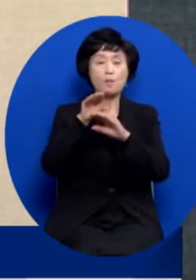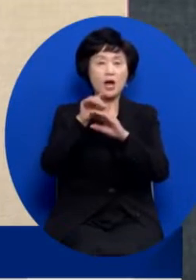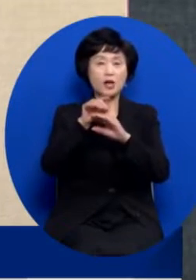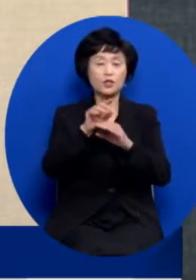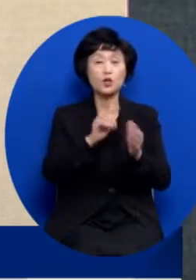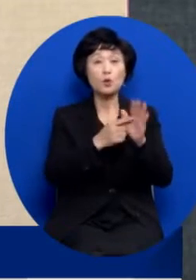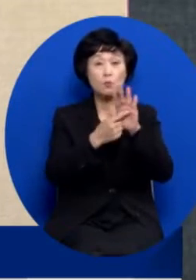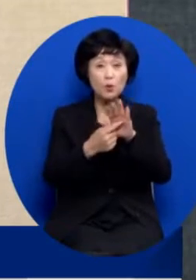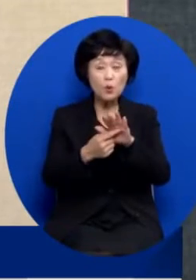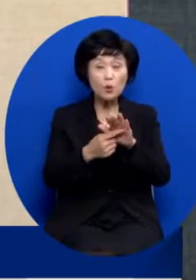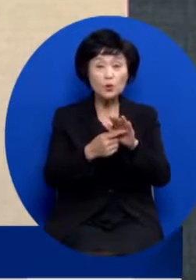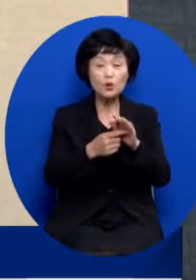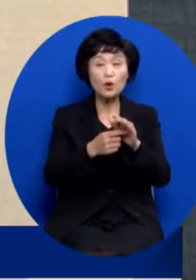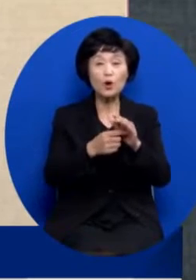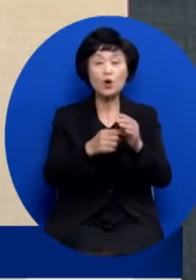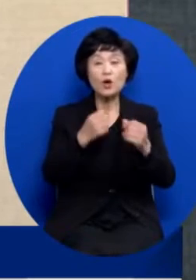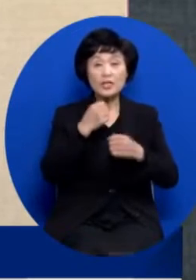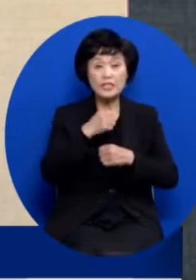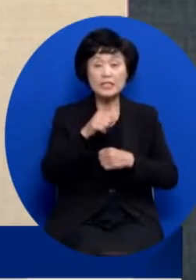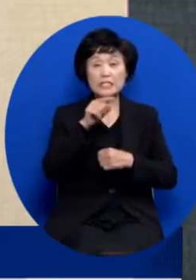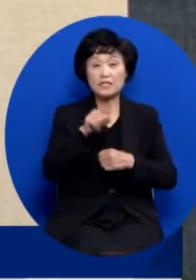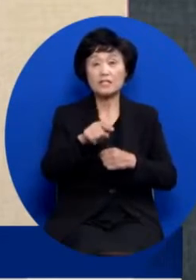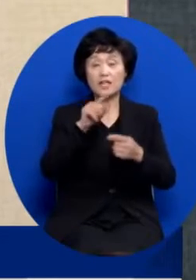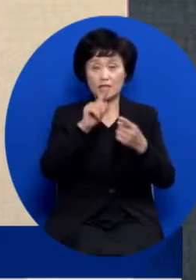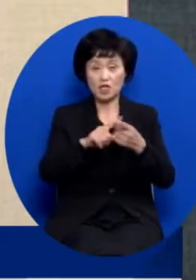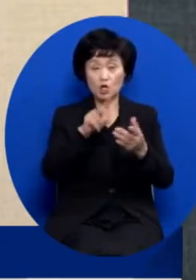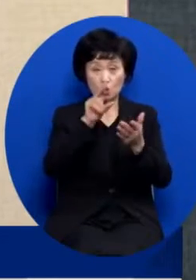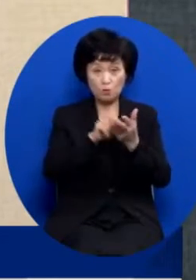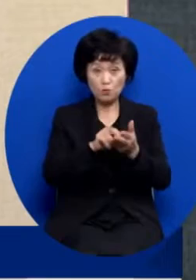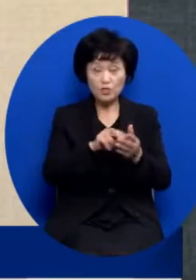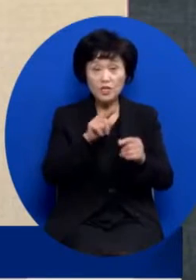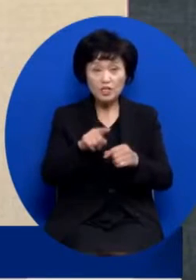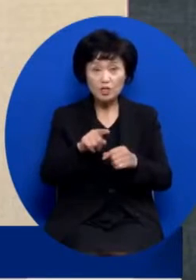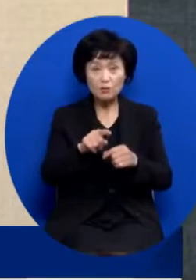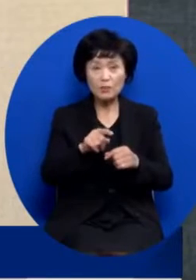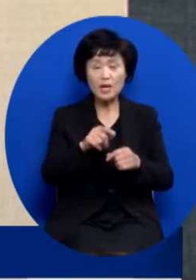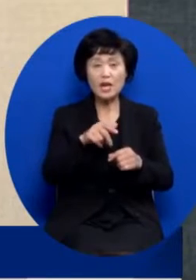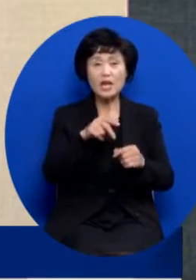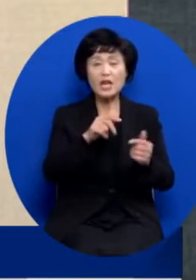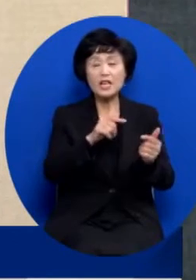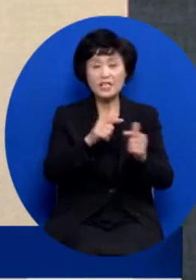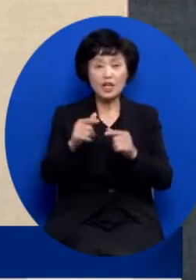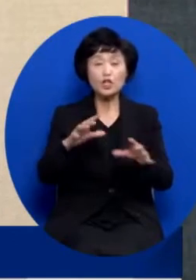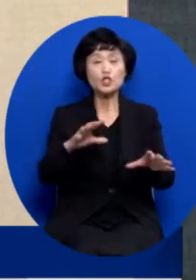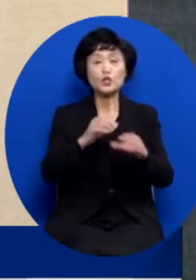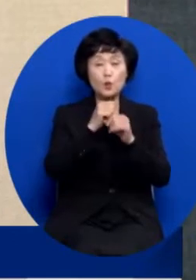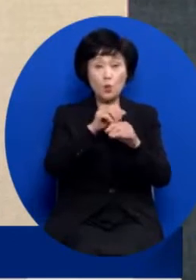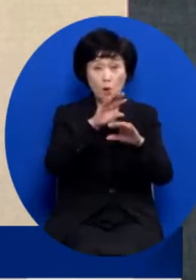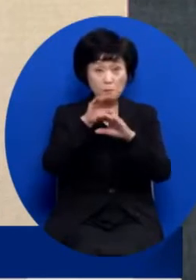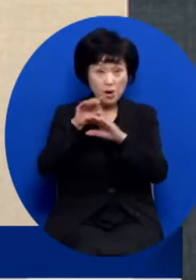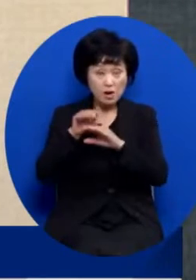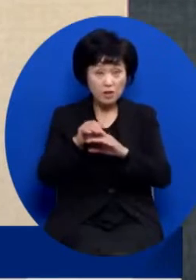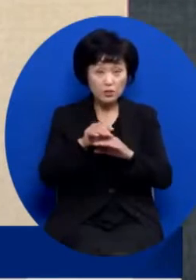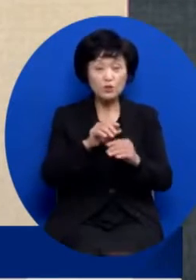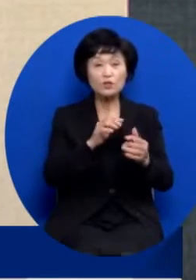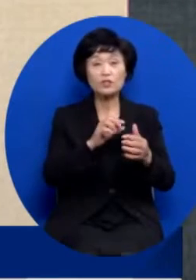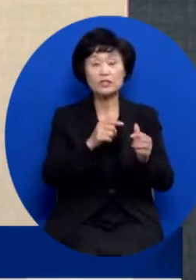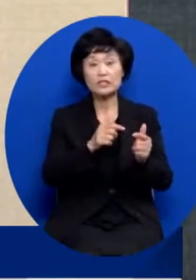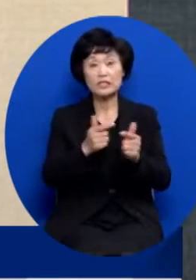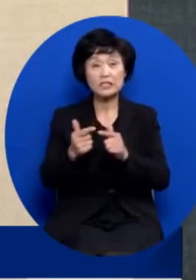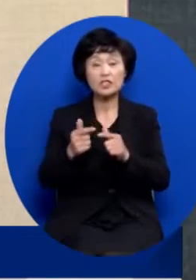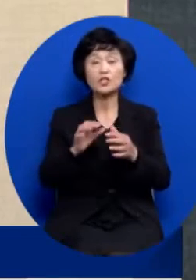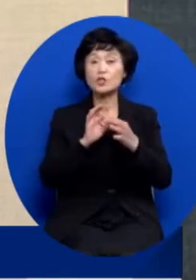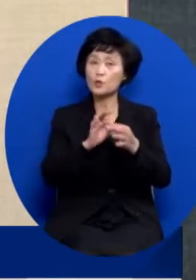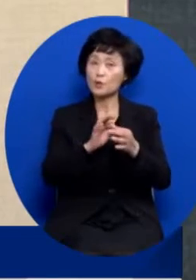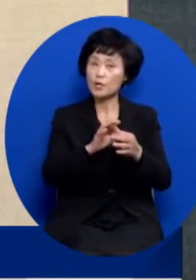준칙 등으로 인해서 이 문제점을 지상파 종합방송 등에서 이렇게 발언하는